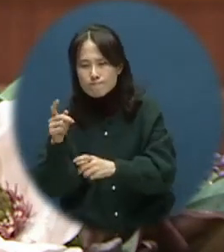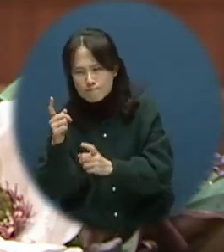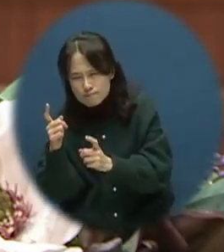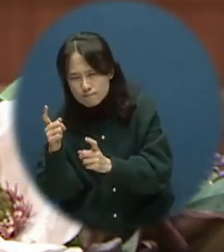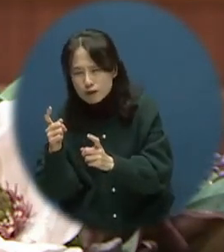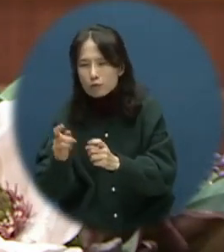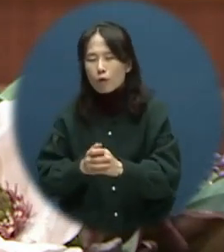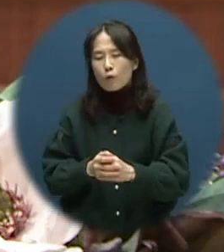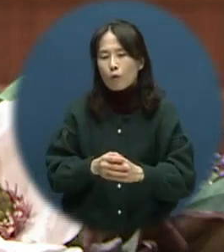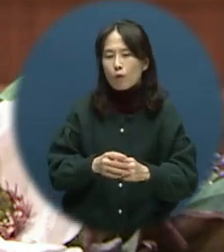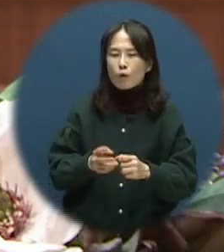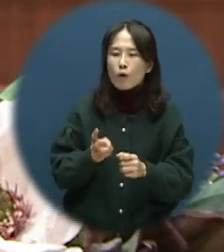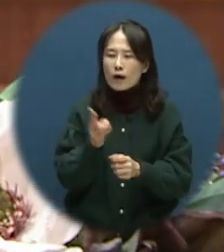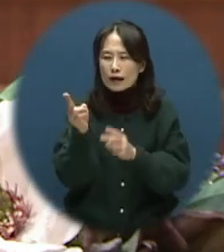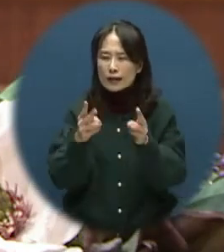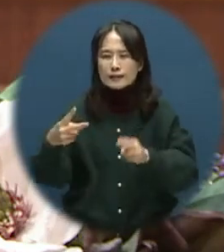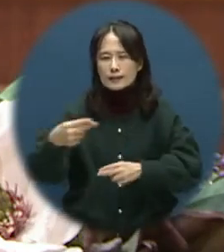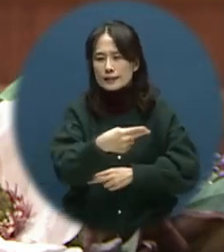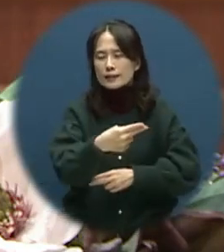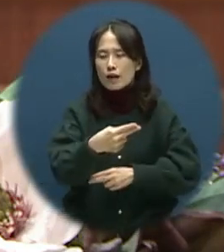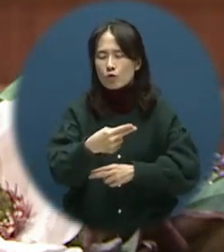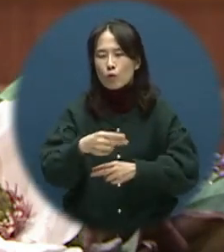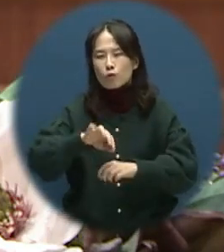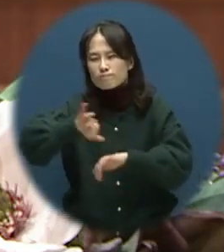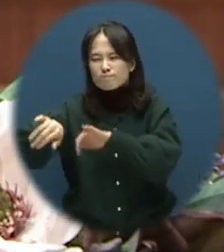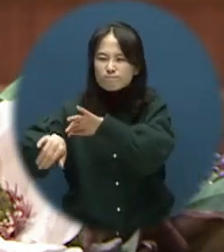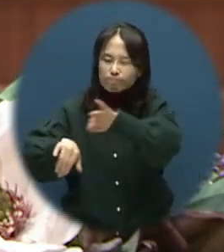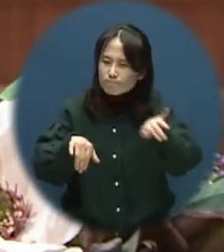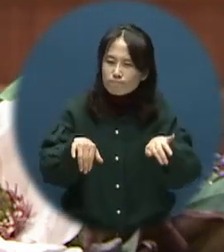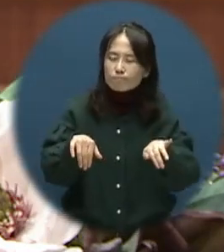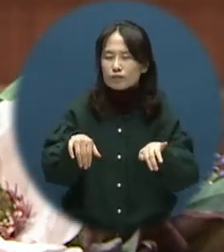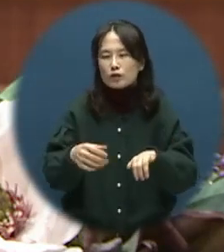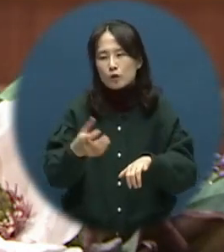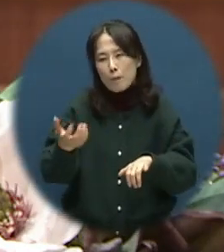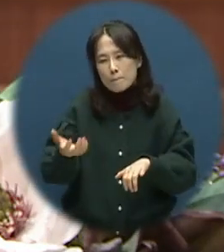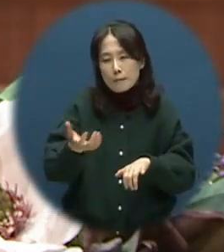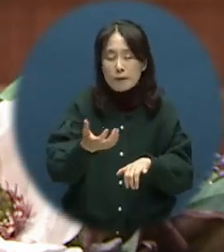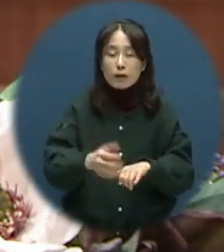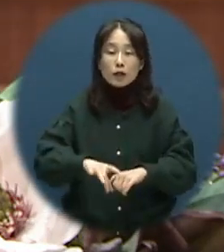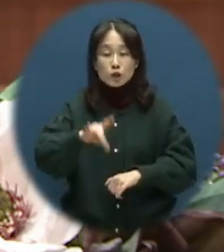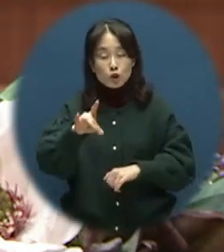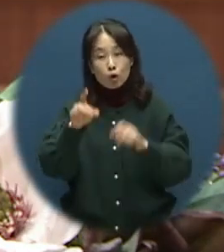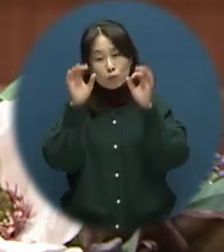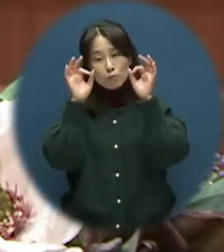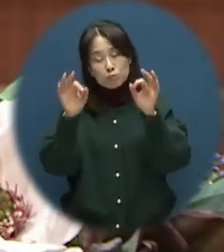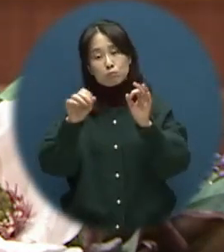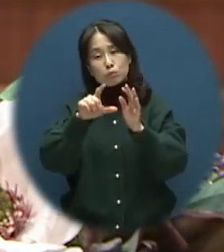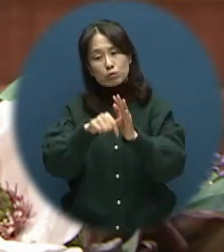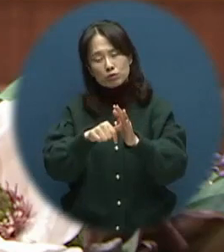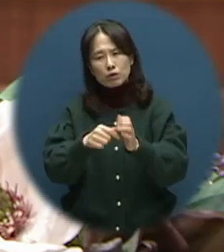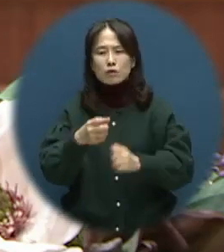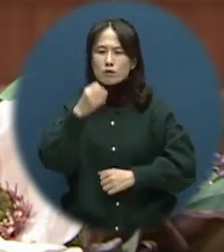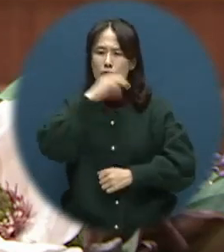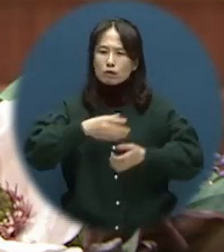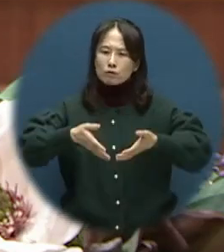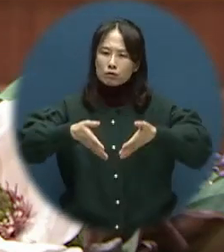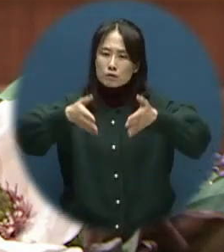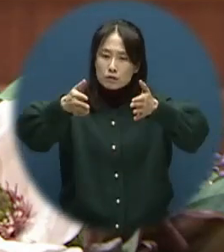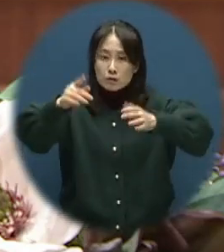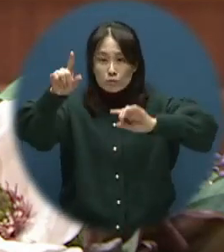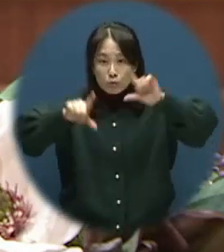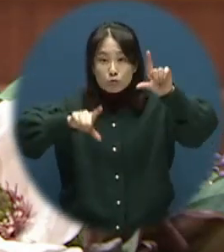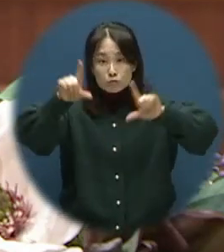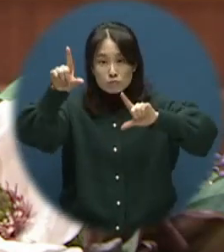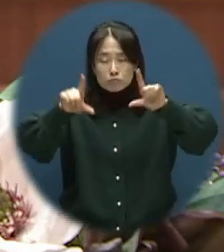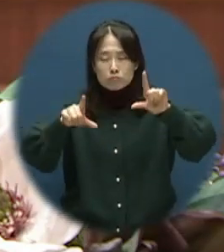잘라주고 사진을 찍고. 근데 또 이동을 했죠. 절벽을 따라서 맨 처음에 딱 올라갔을 때 그냥 기다란 그냥 반도 모양인 거예요. 우리나라 지도가